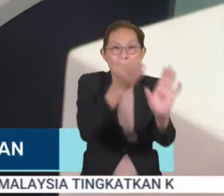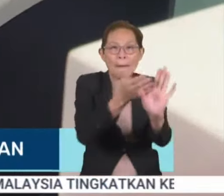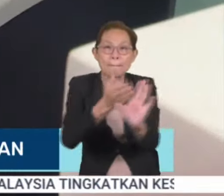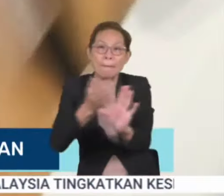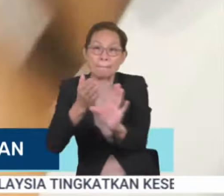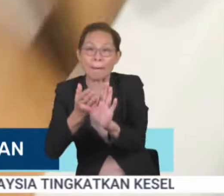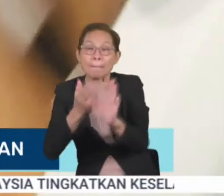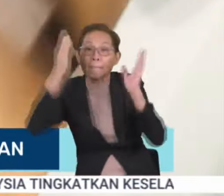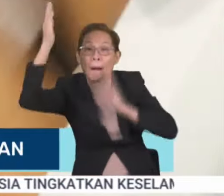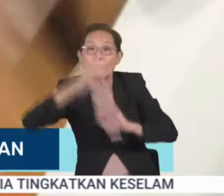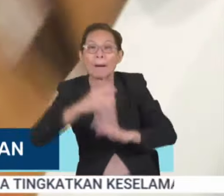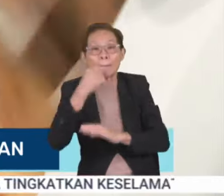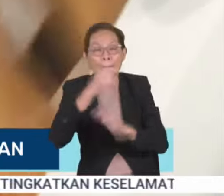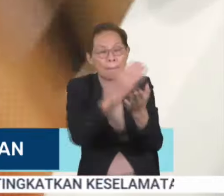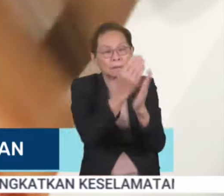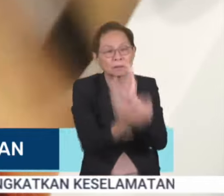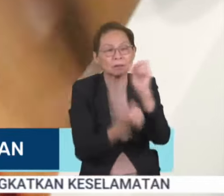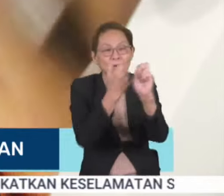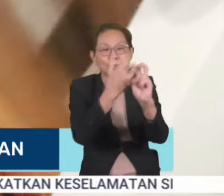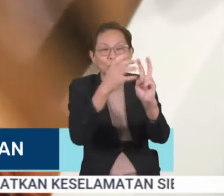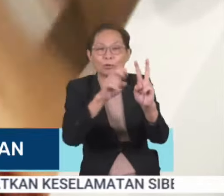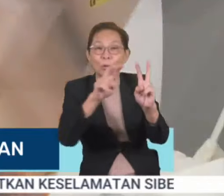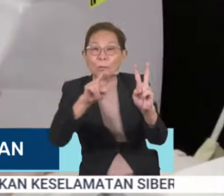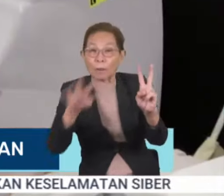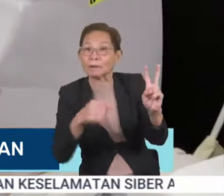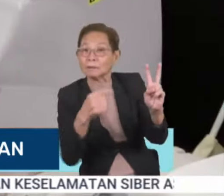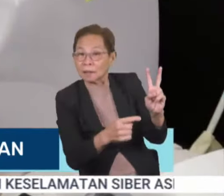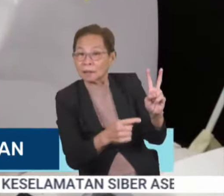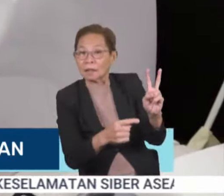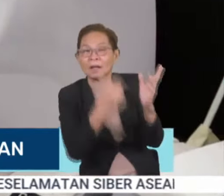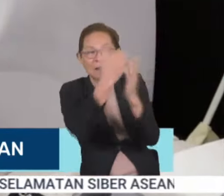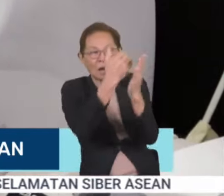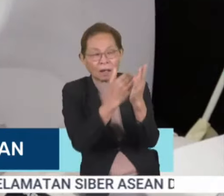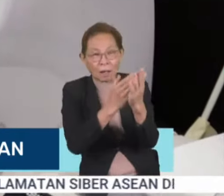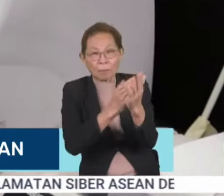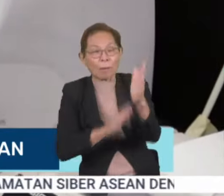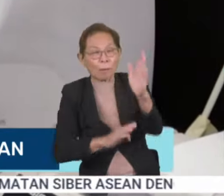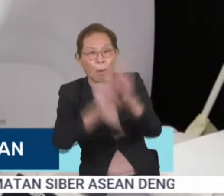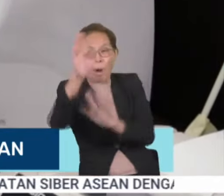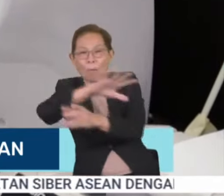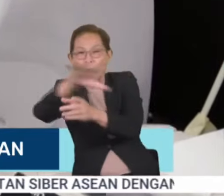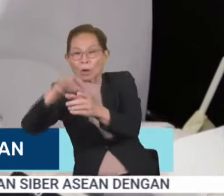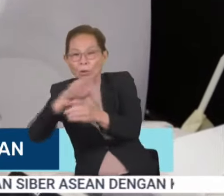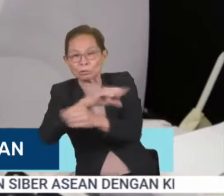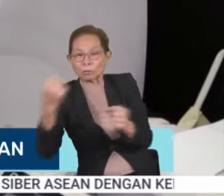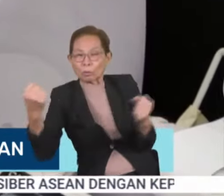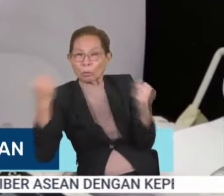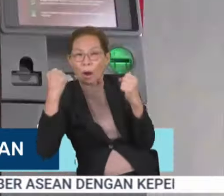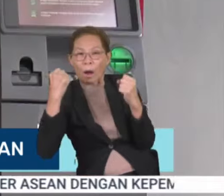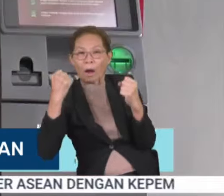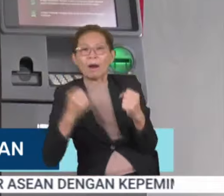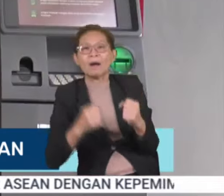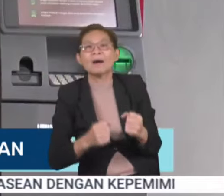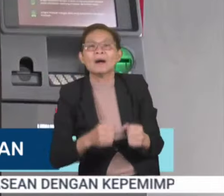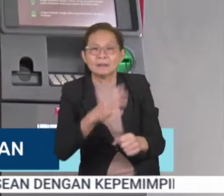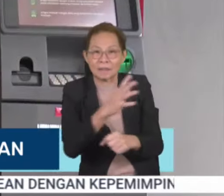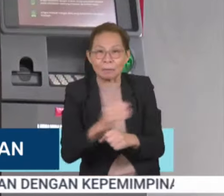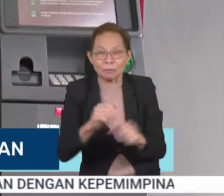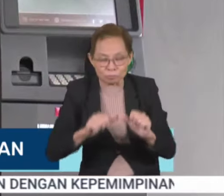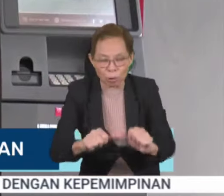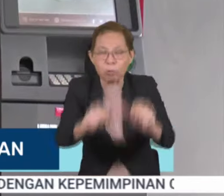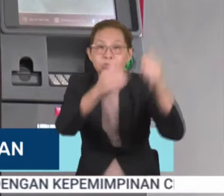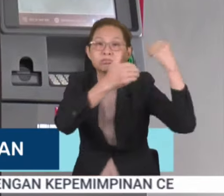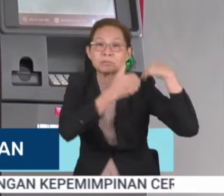Institusi Kewangan Tempatan menyifatkan belanjawan 2025 sebagai langkah ke arah pertumbuhan lebih inklusif dan mampan. Pada masa sama mengekalkan